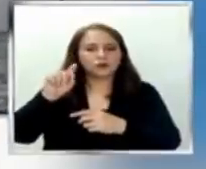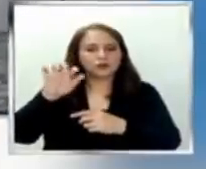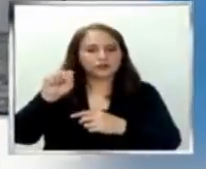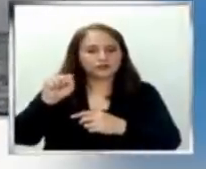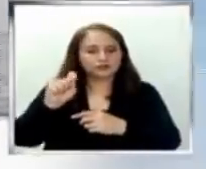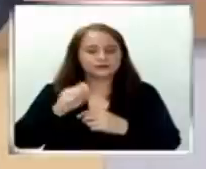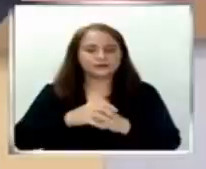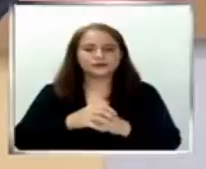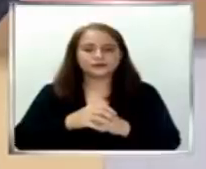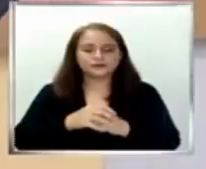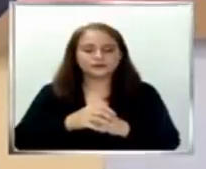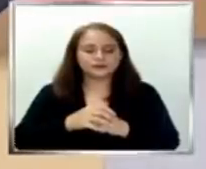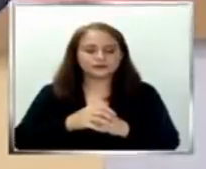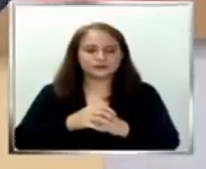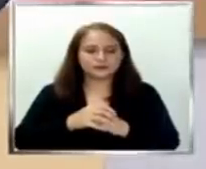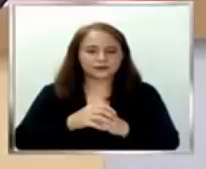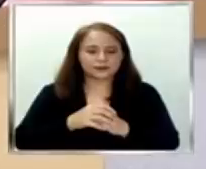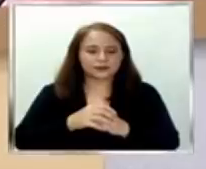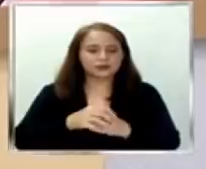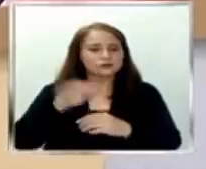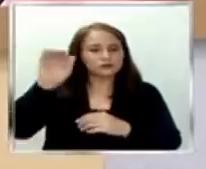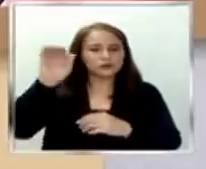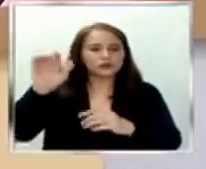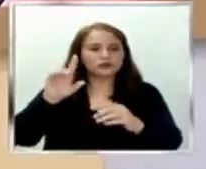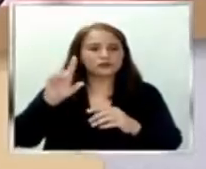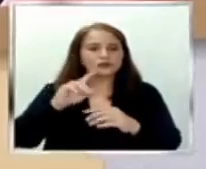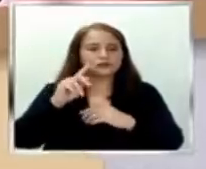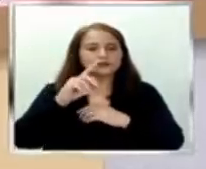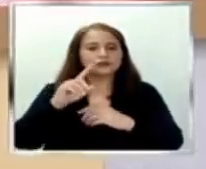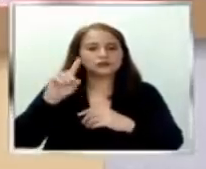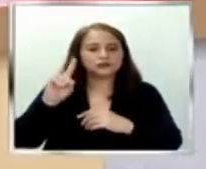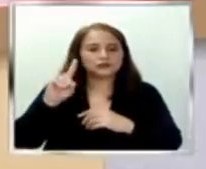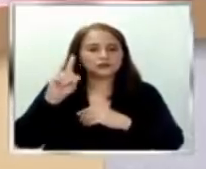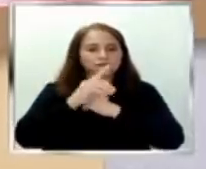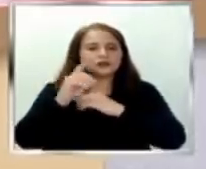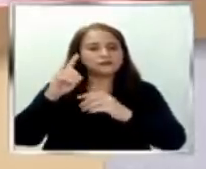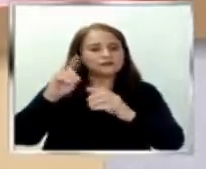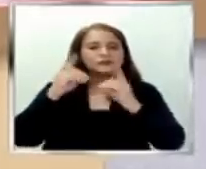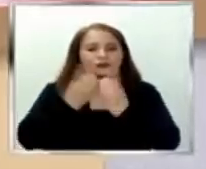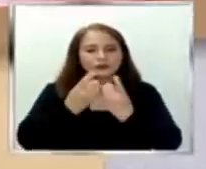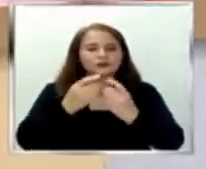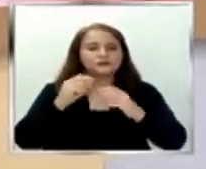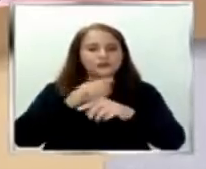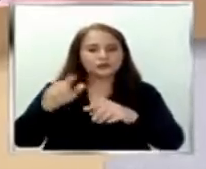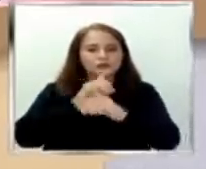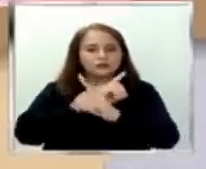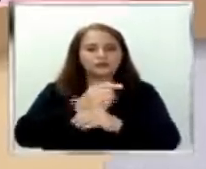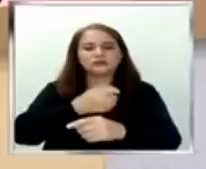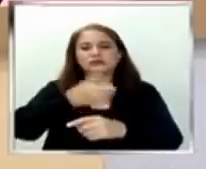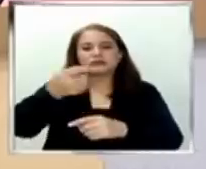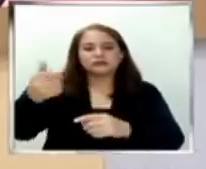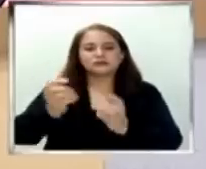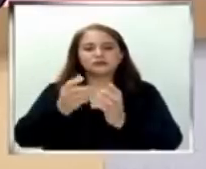Oras. Nanawagan naman ang Department of National Defense sa China na i-recall o alisin ang kanilang mga barko sa West Philippine